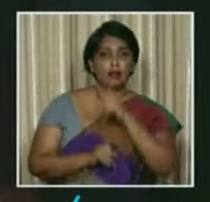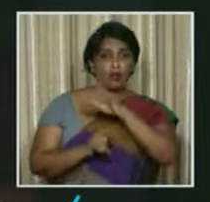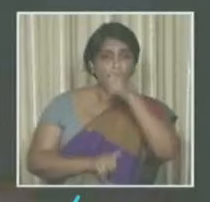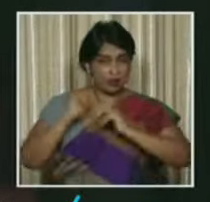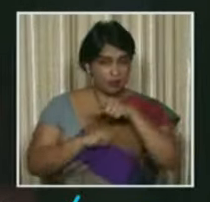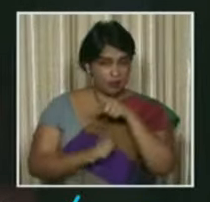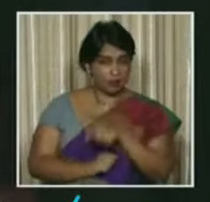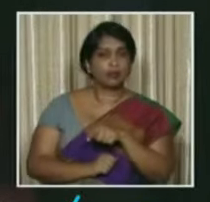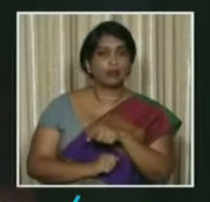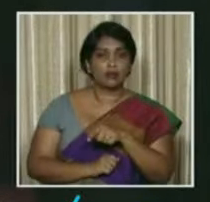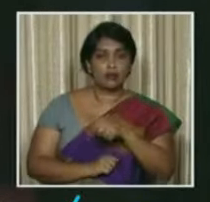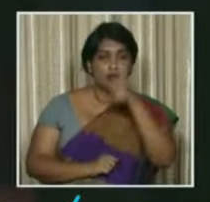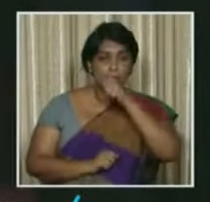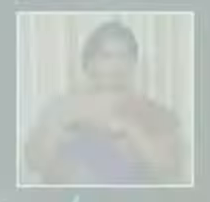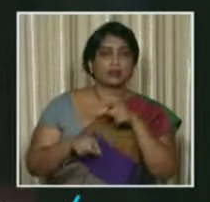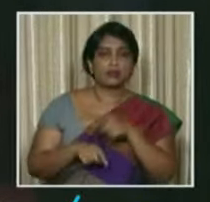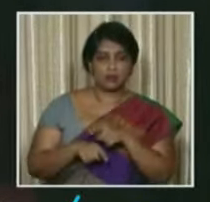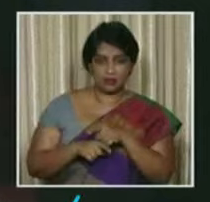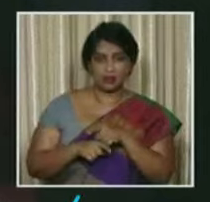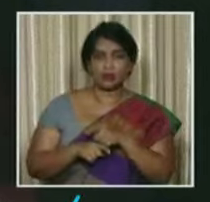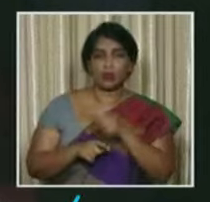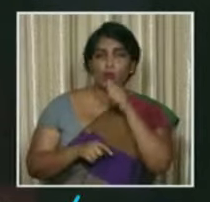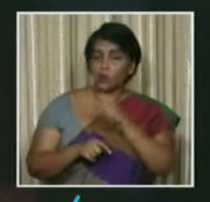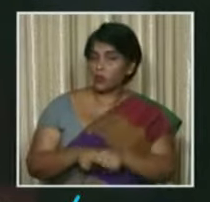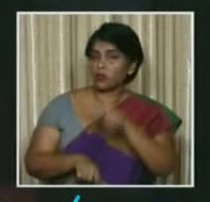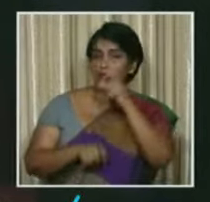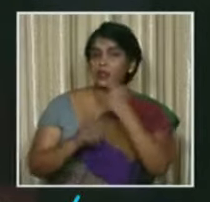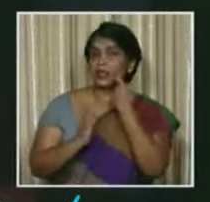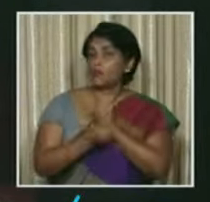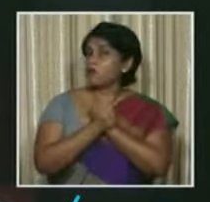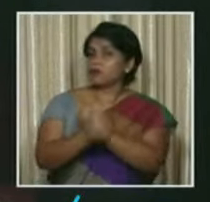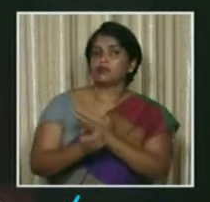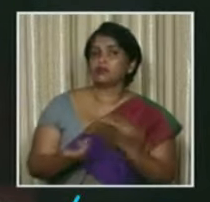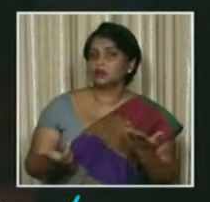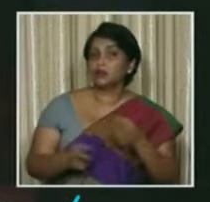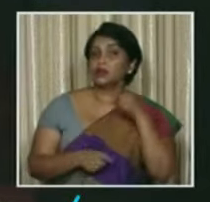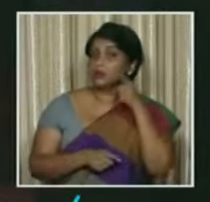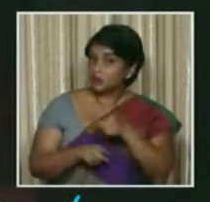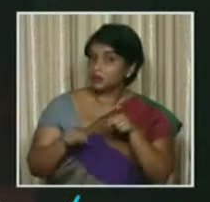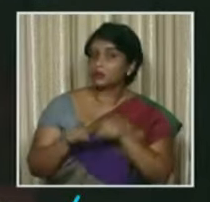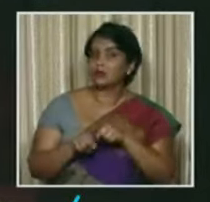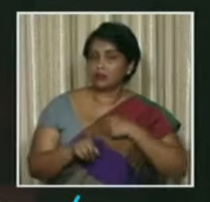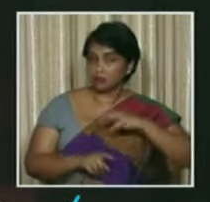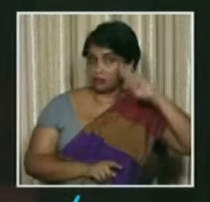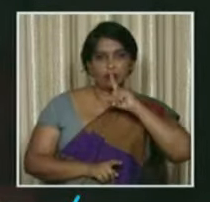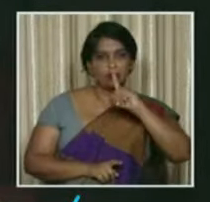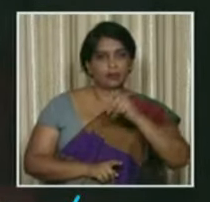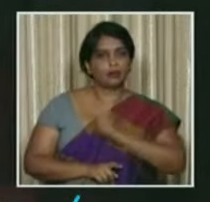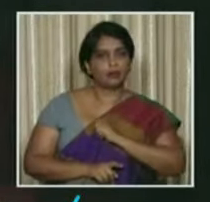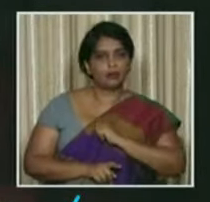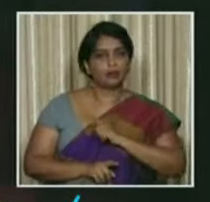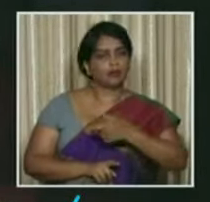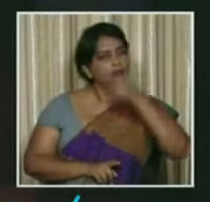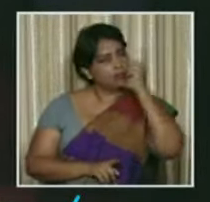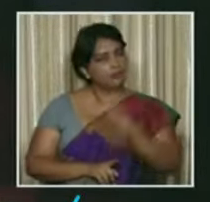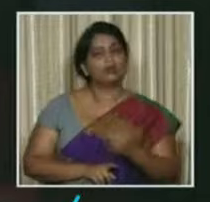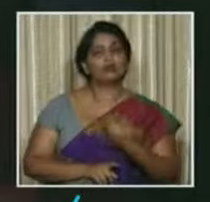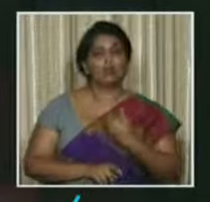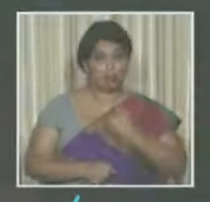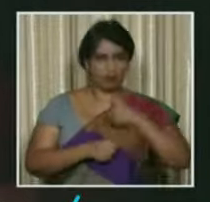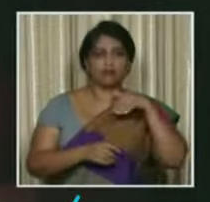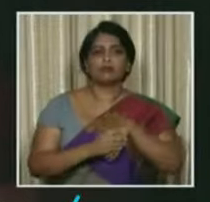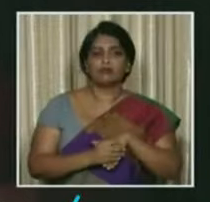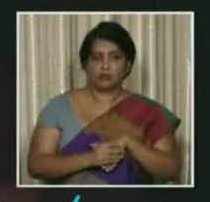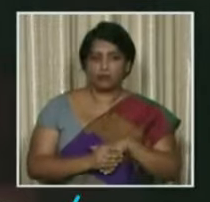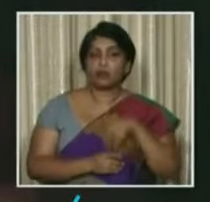හොරකම් කරපු මේ හොර තක්කඩි ටික කවදද නීති හමුවට ගෙනෙන්නේ? ඒ වගේ මම ප්‍රතිඥාවක් දෙන්න කැමති අනිවාර්යෙන්ම අපේ රජයක්